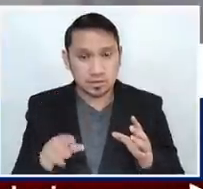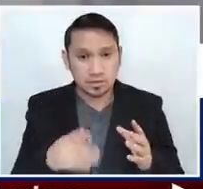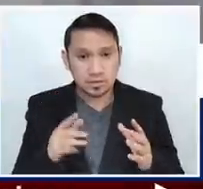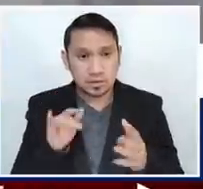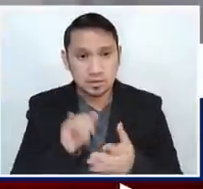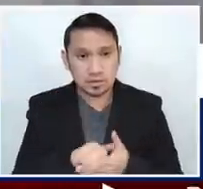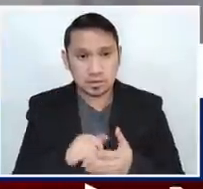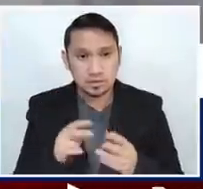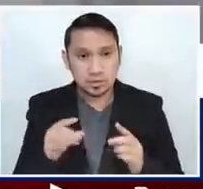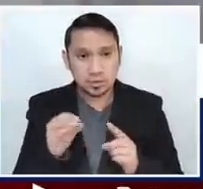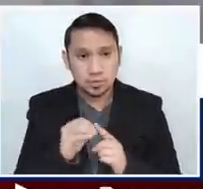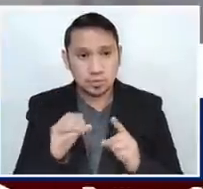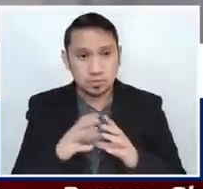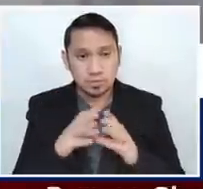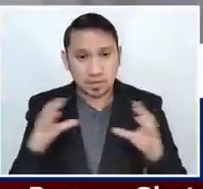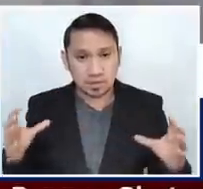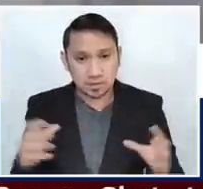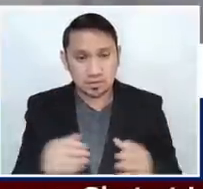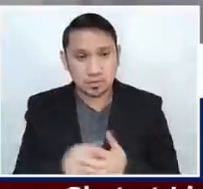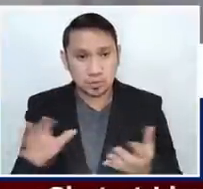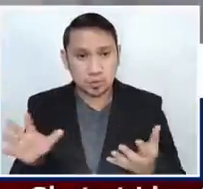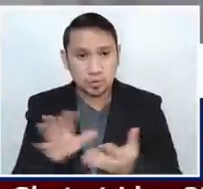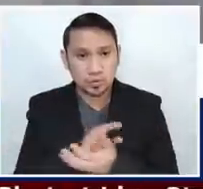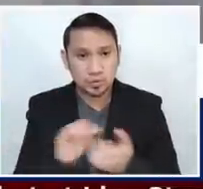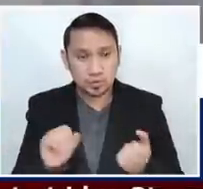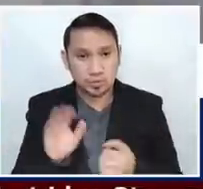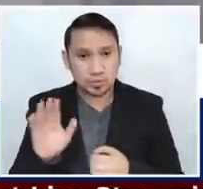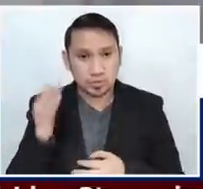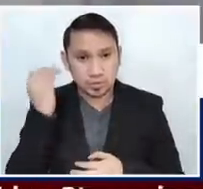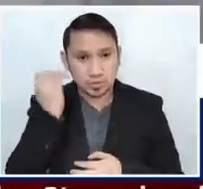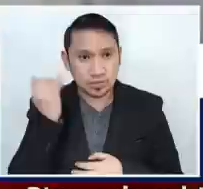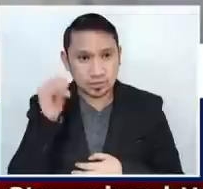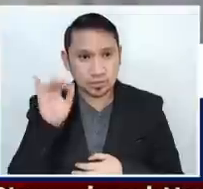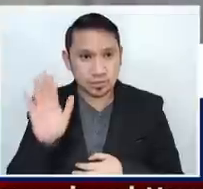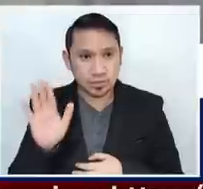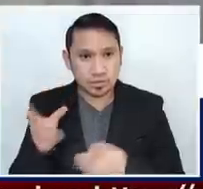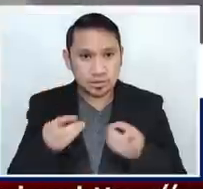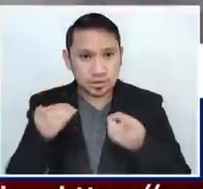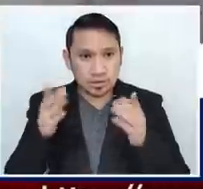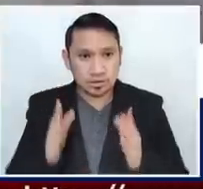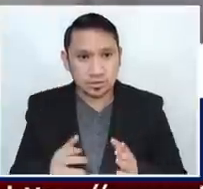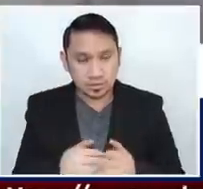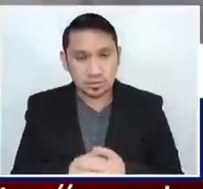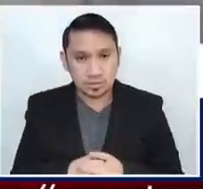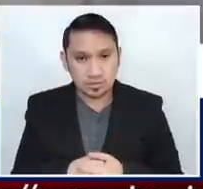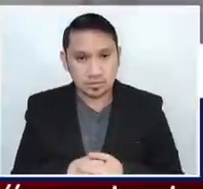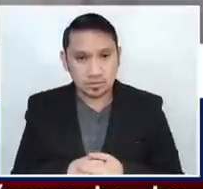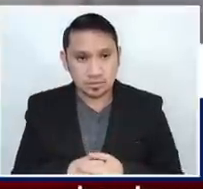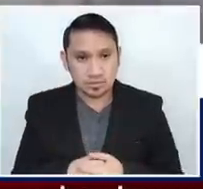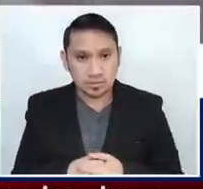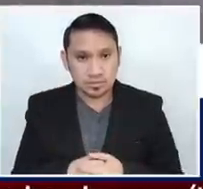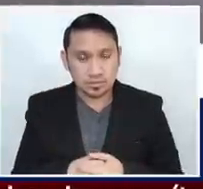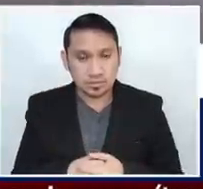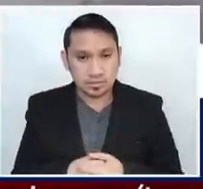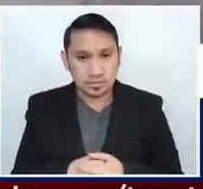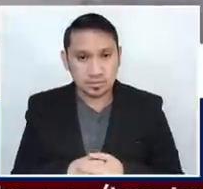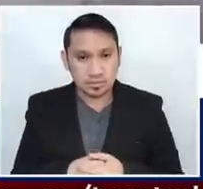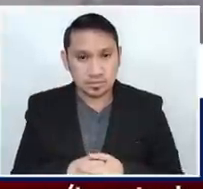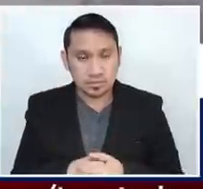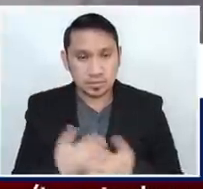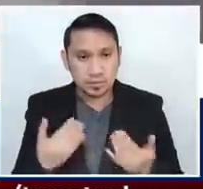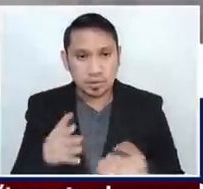namang distorted ang imagination niya gumawa ng pelikula na yan. At that time, they were making